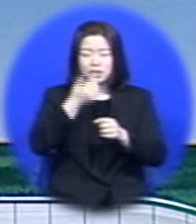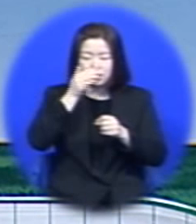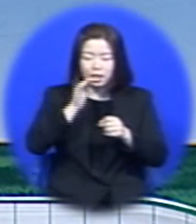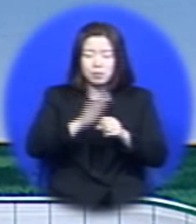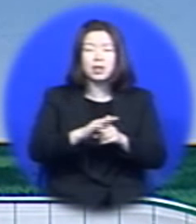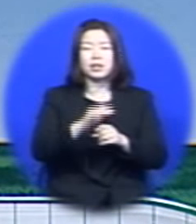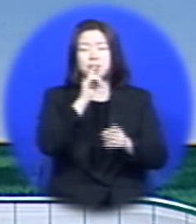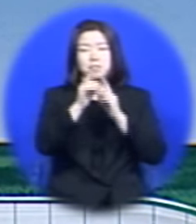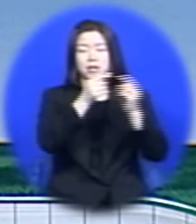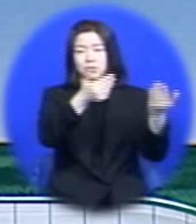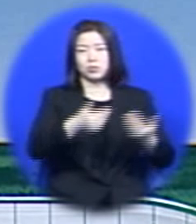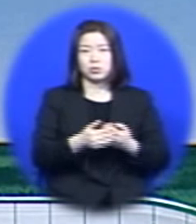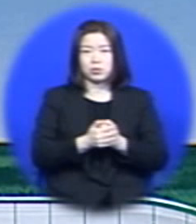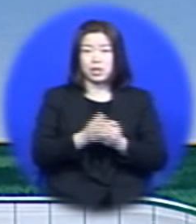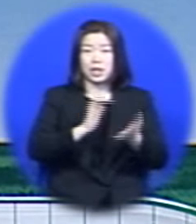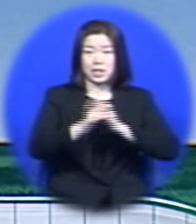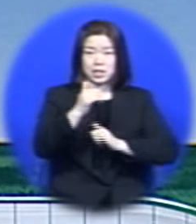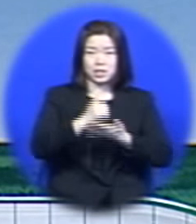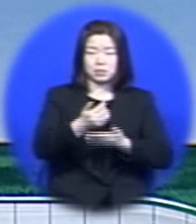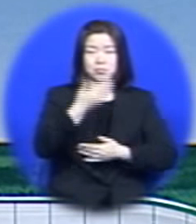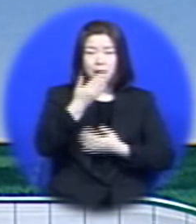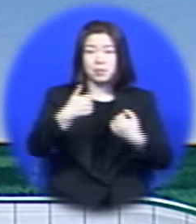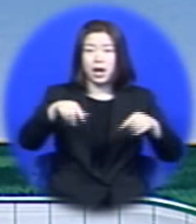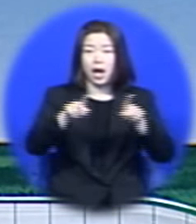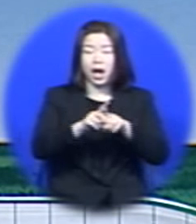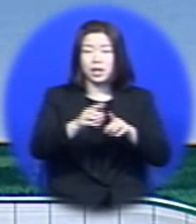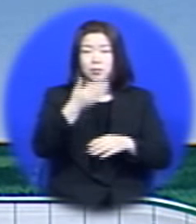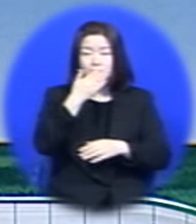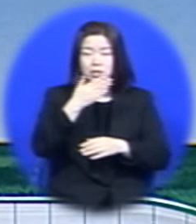하셨어요. 예수님이 밥을 같이 먹자고 하는 것은